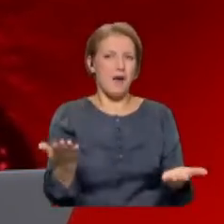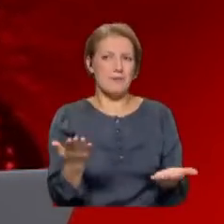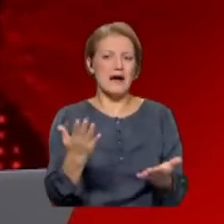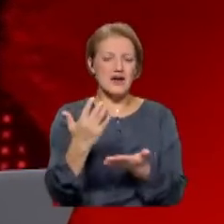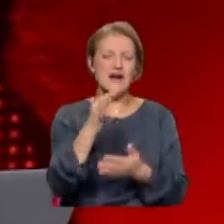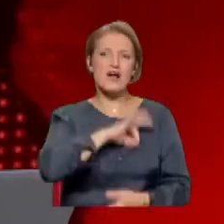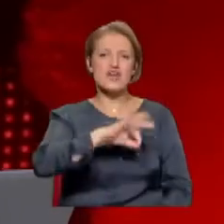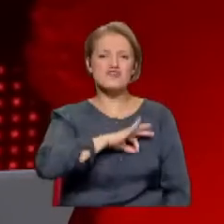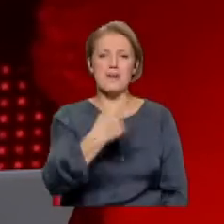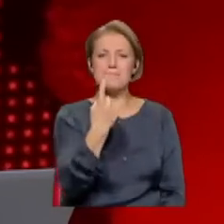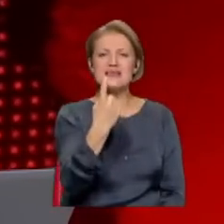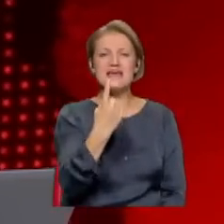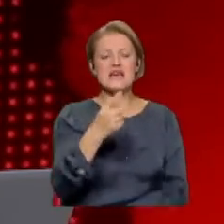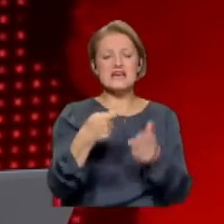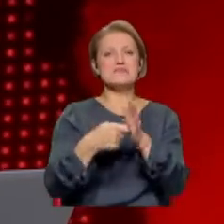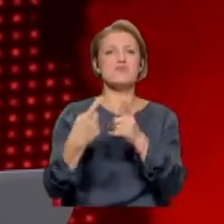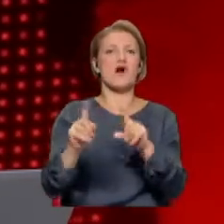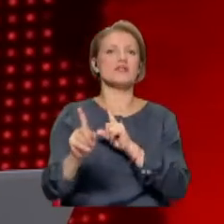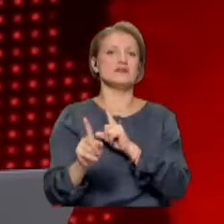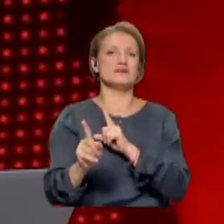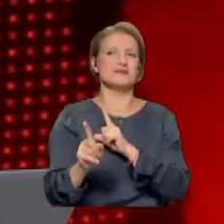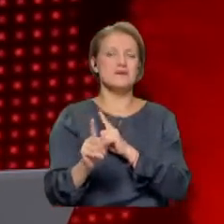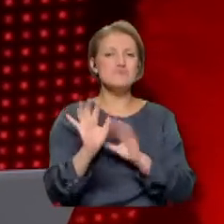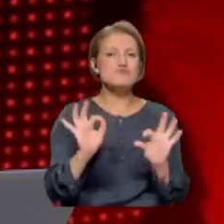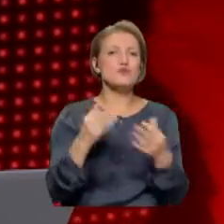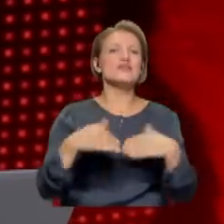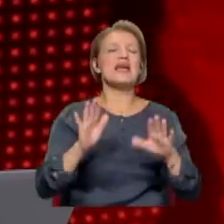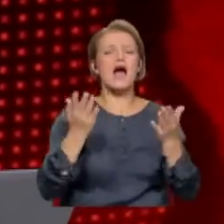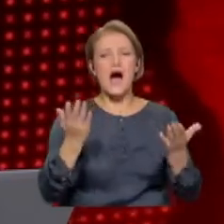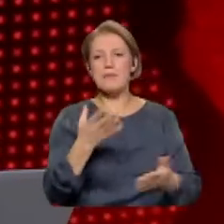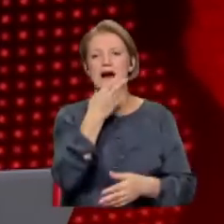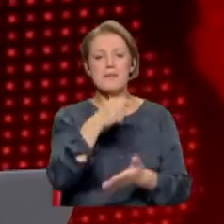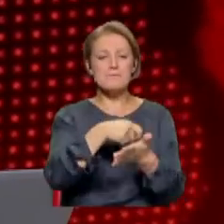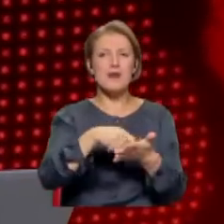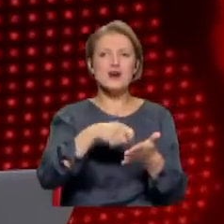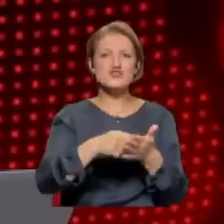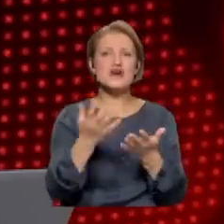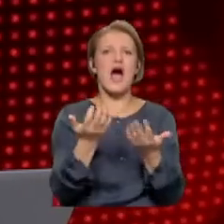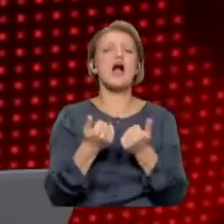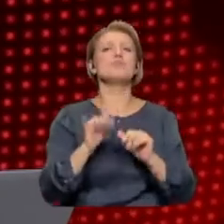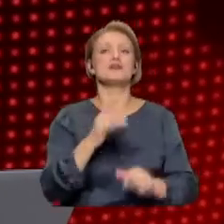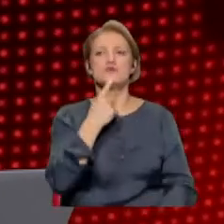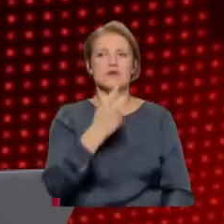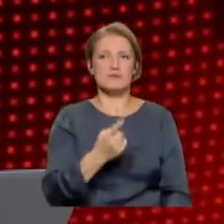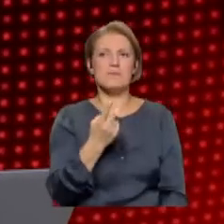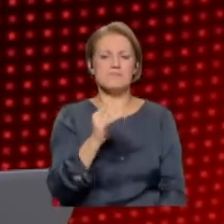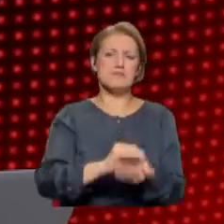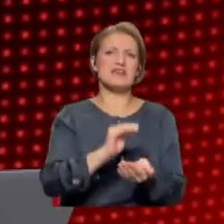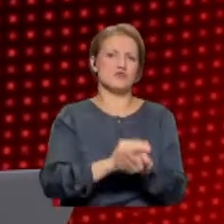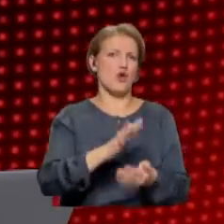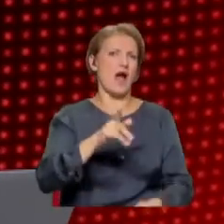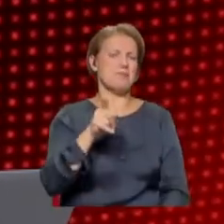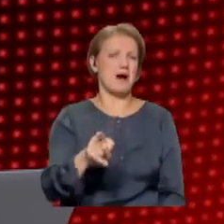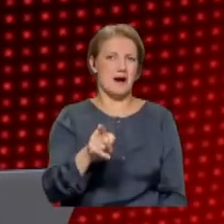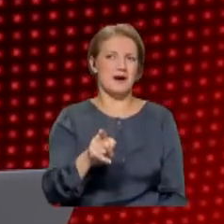işte kazançlardan birinin adı farklıymış. Mümkün değil ama emekli maaşını da almadığını söylemiş. Biriktiriyordur